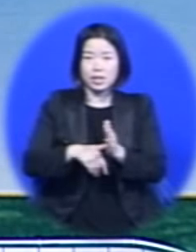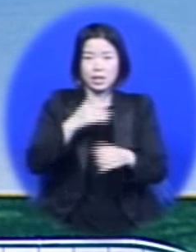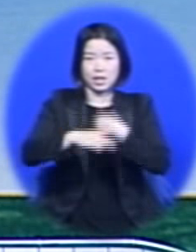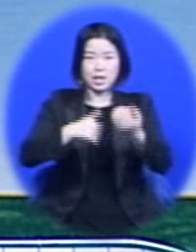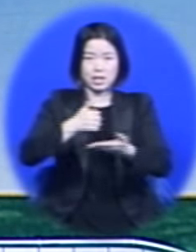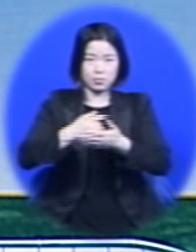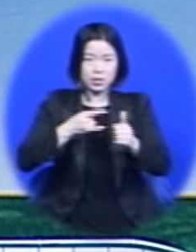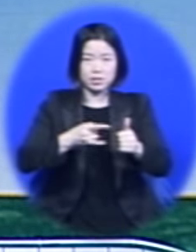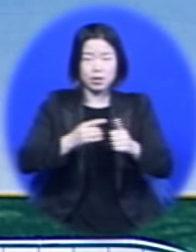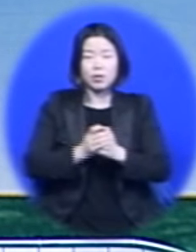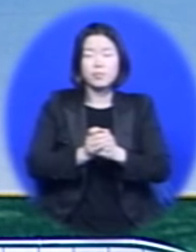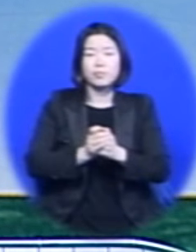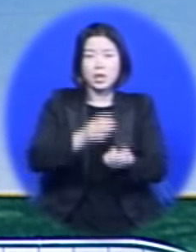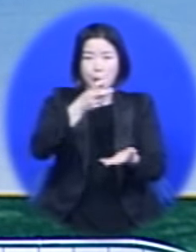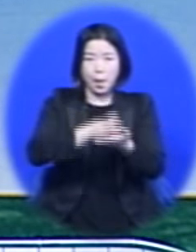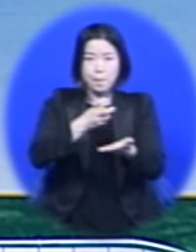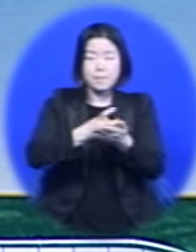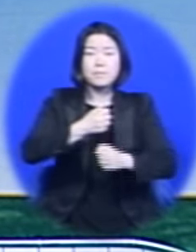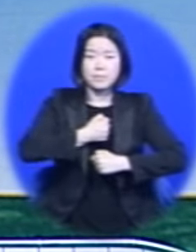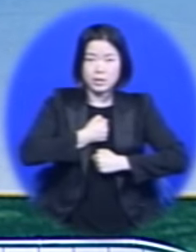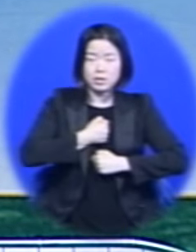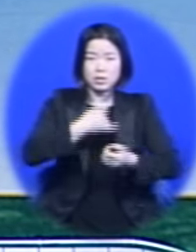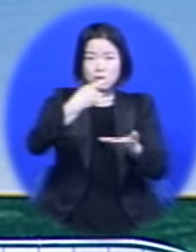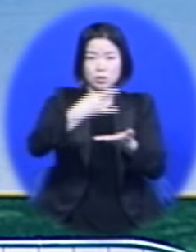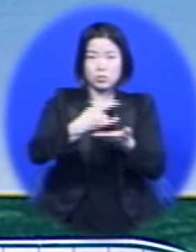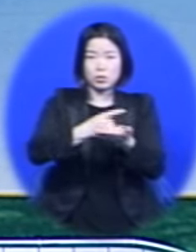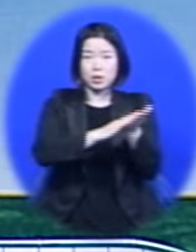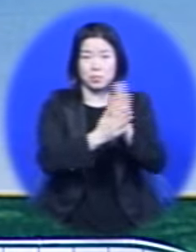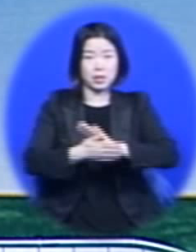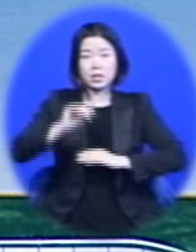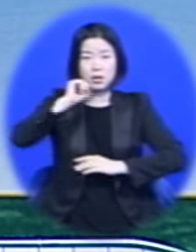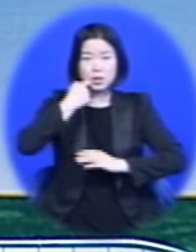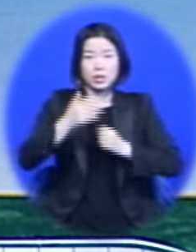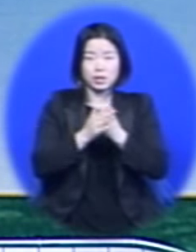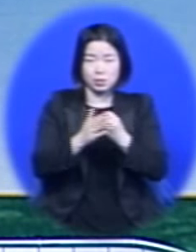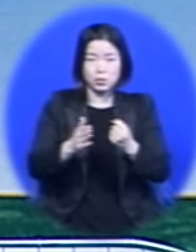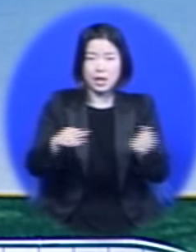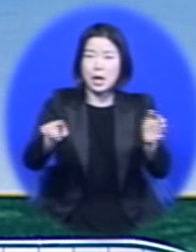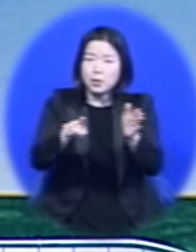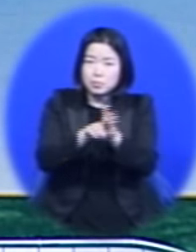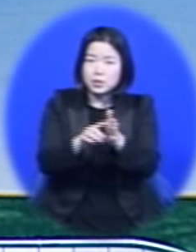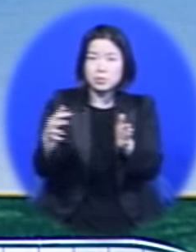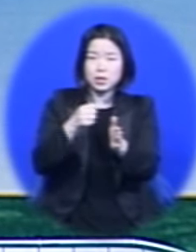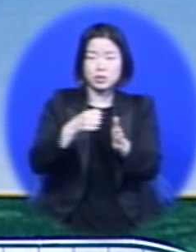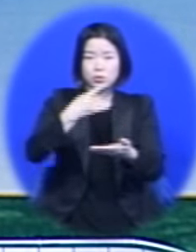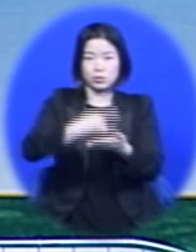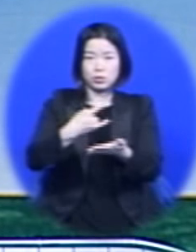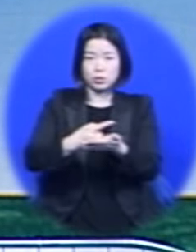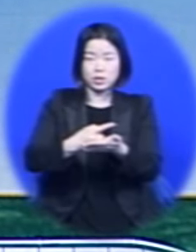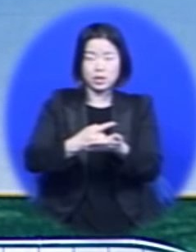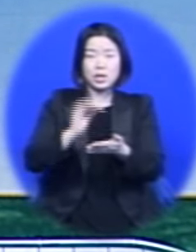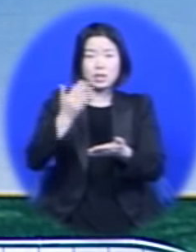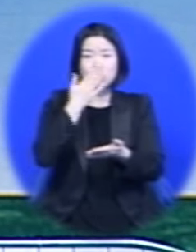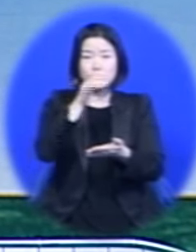하나님께서 율법을 지켜서 의로워질 수 없기 때문에 믿음으로 의로워지는 길을